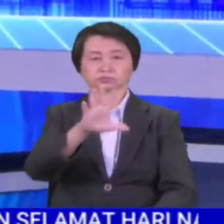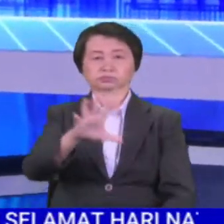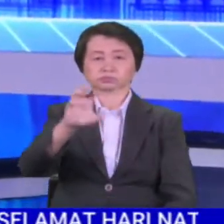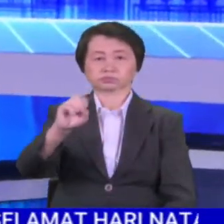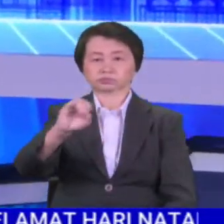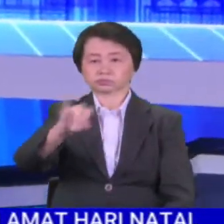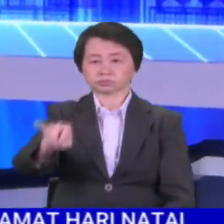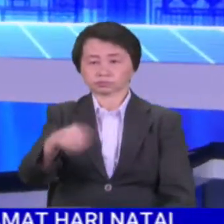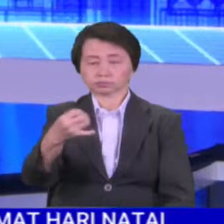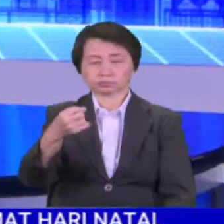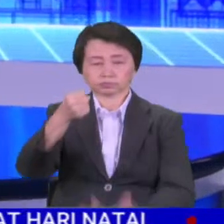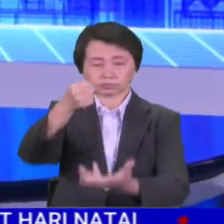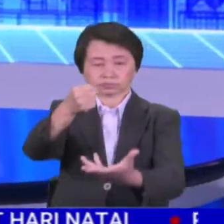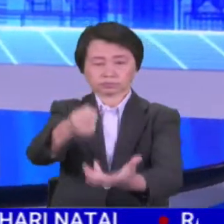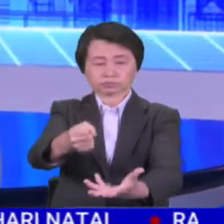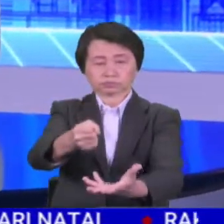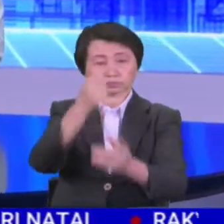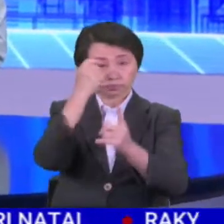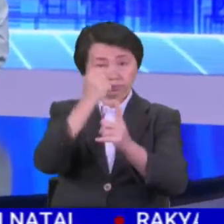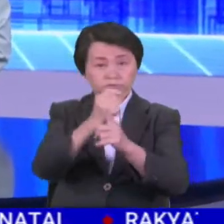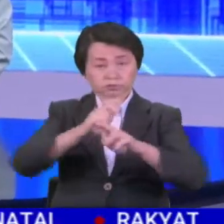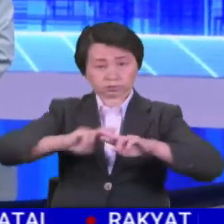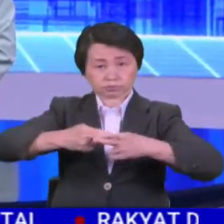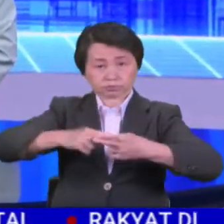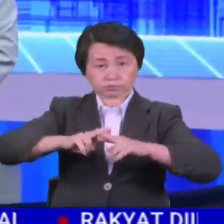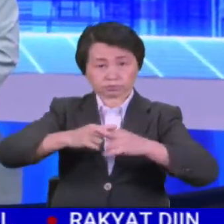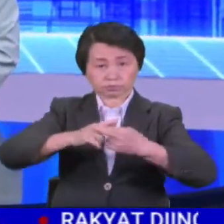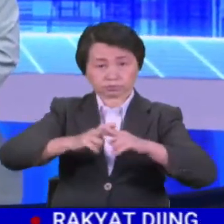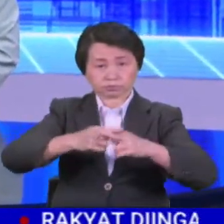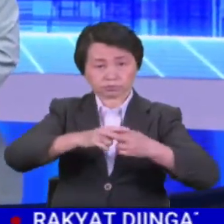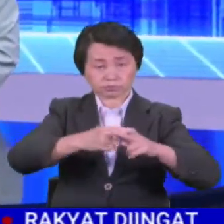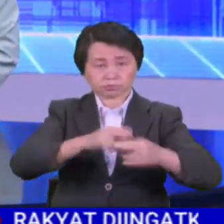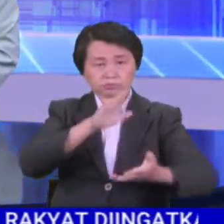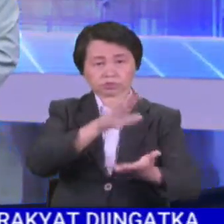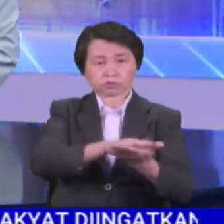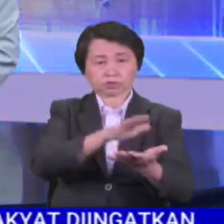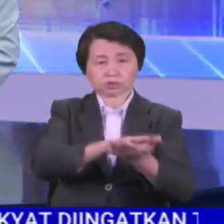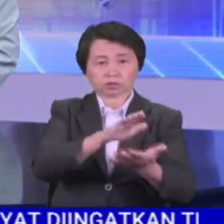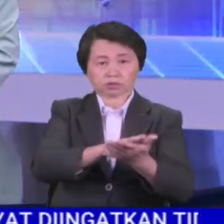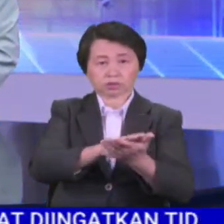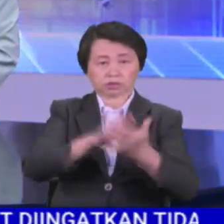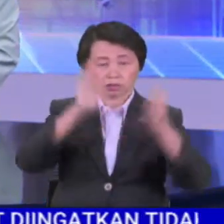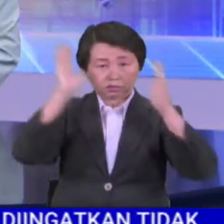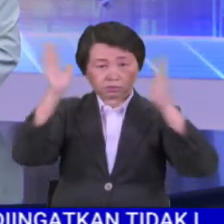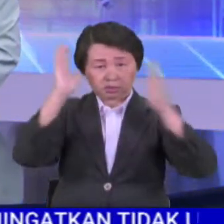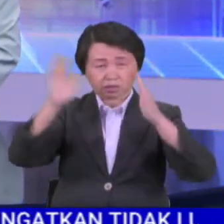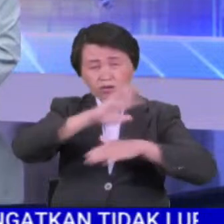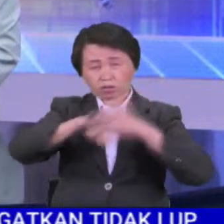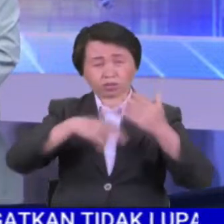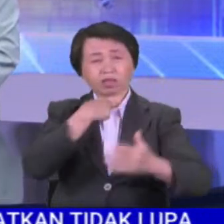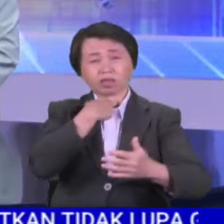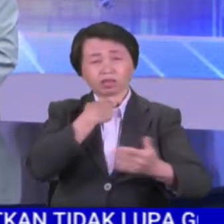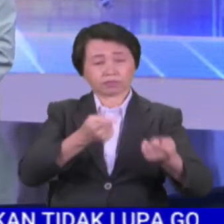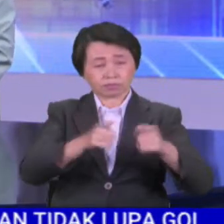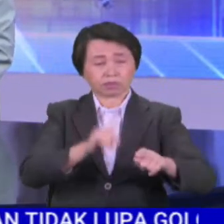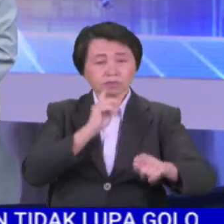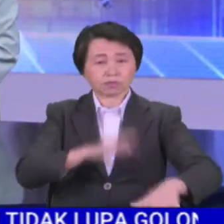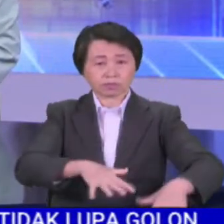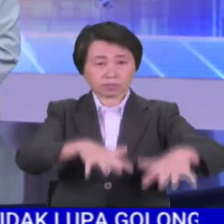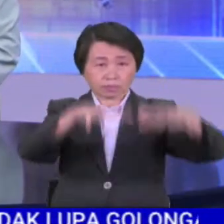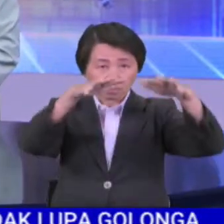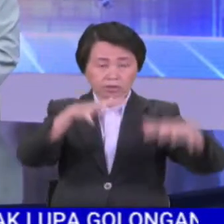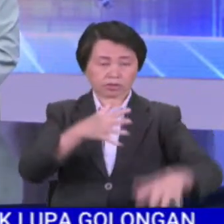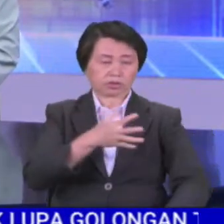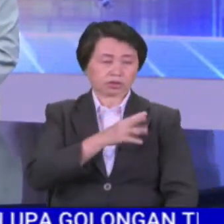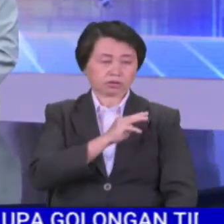RM50 juta ringgit diperuntukkan bagi tujuan baik pulih dan penyelenggaraan sekolah-sekolah di seluruh negara yang terjejas banjir. Menteri